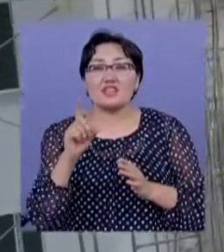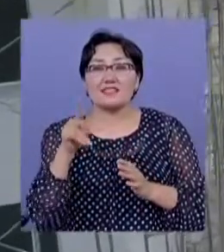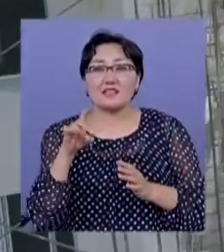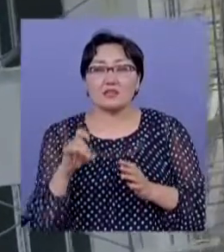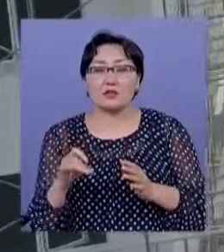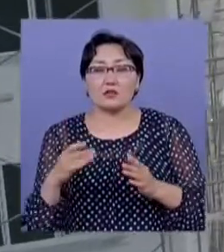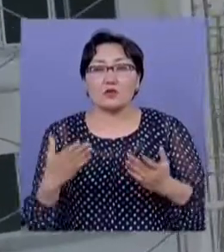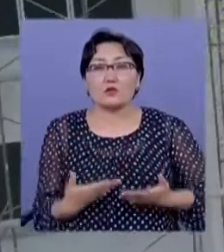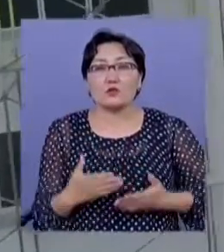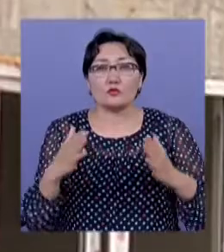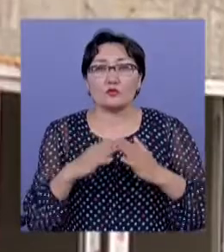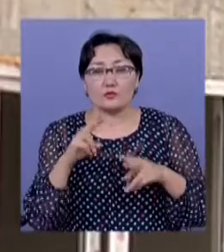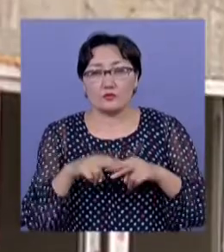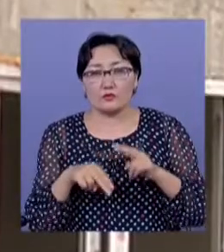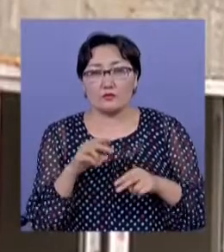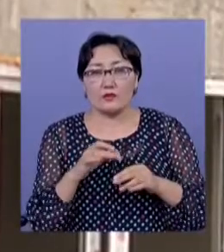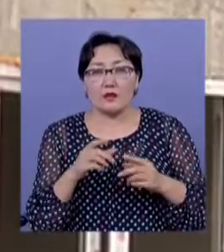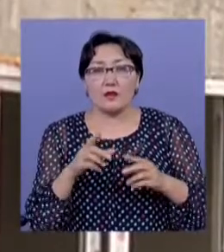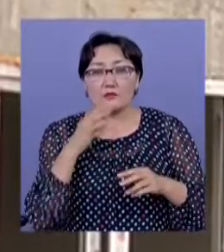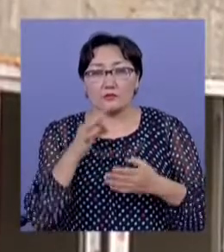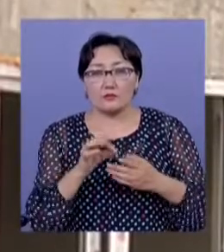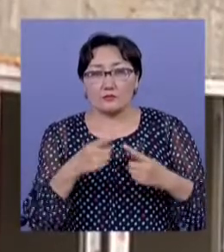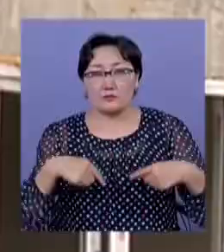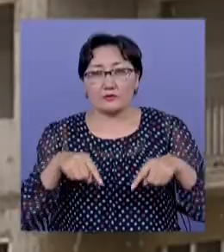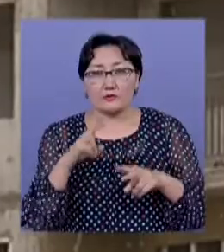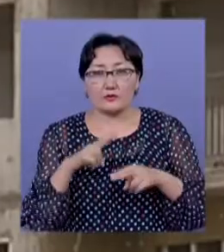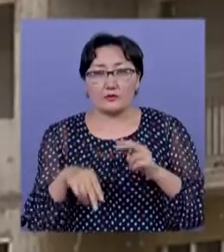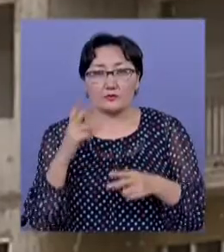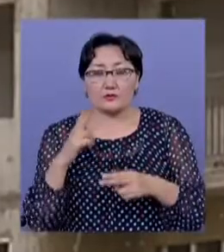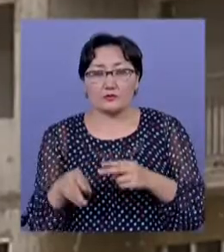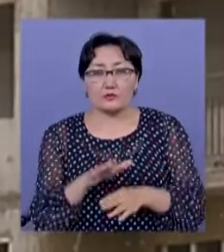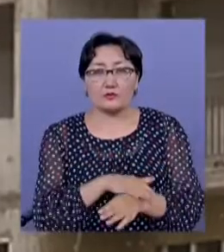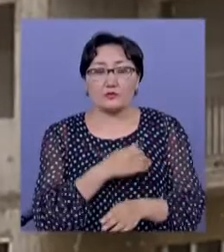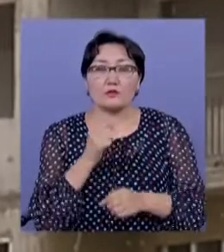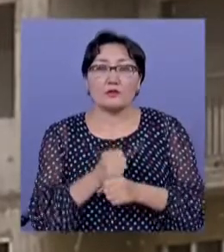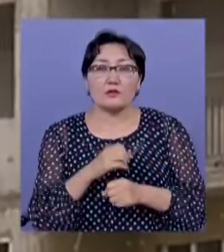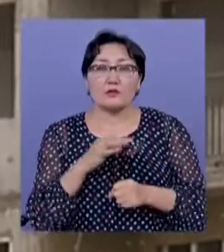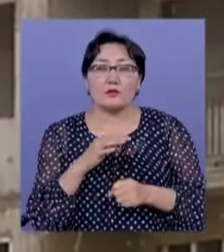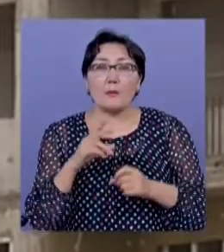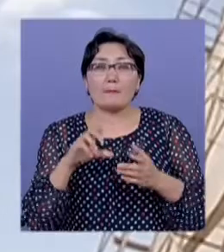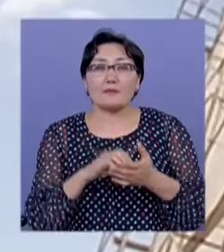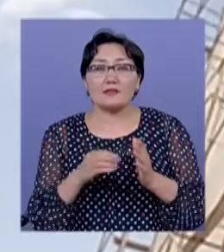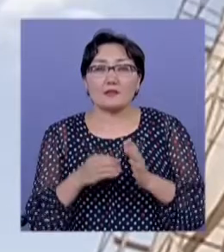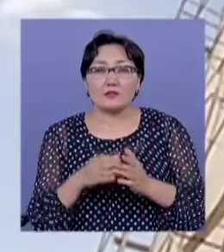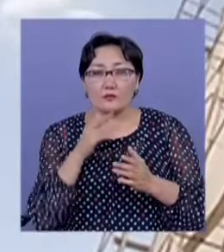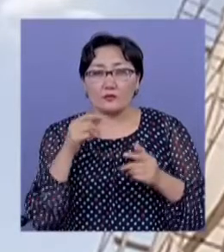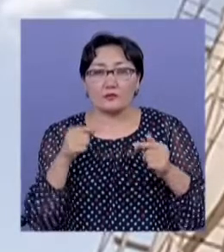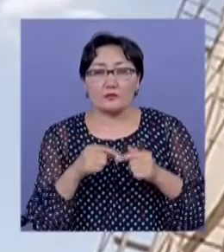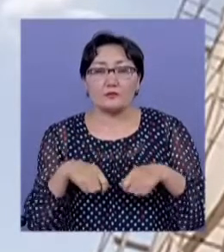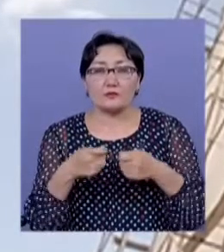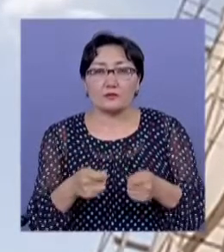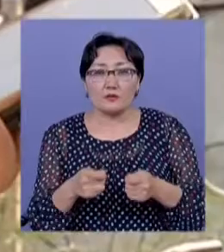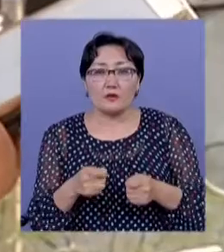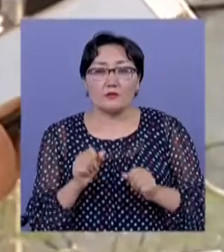ауданындағы тұрғын үйлердің құрылысы болды. Мердігер компания құрылысты аяқтамай созбақтап жүруінің кесірінен пәтерлер өз уақытында берілмей қалу қаупі